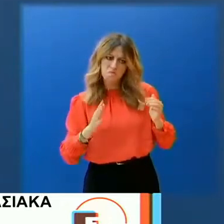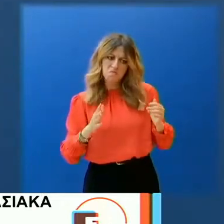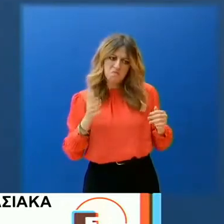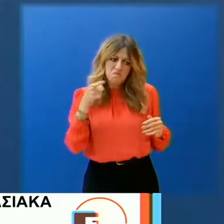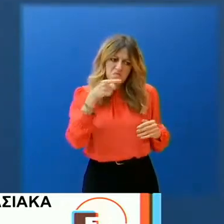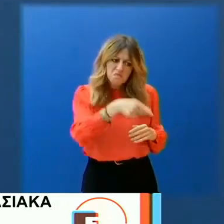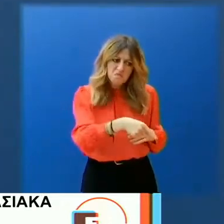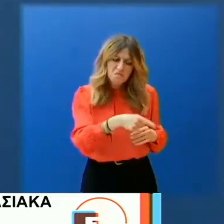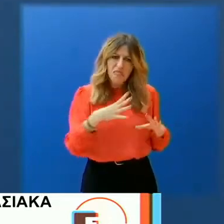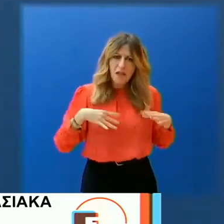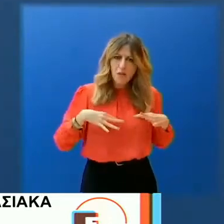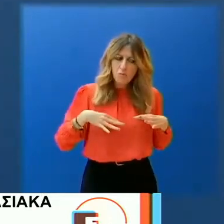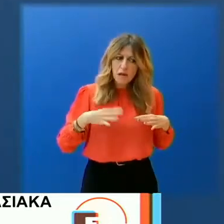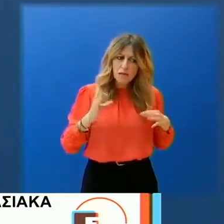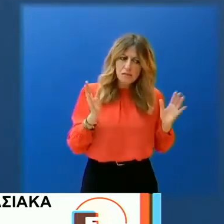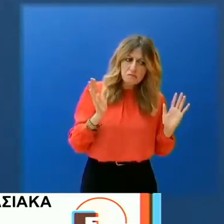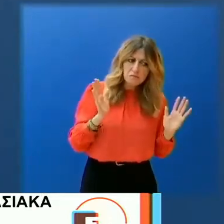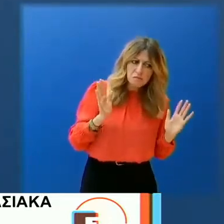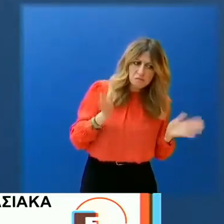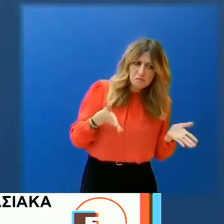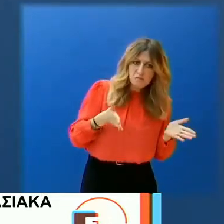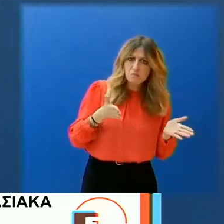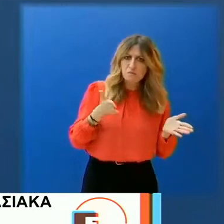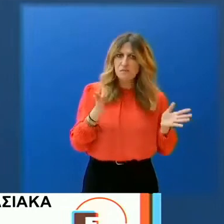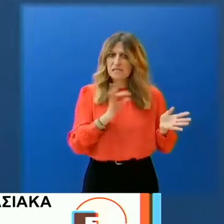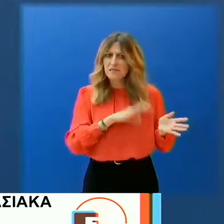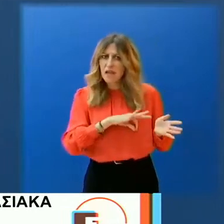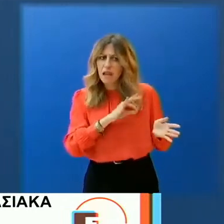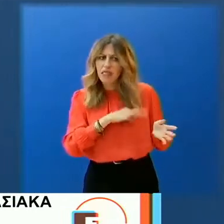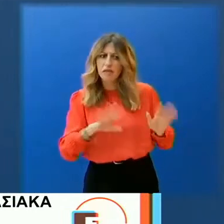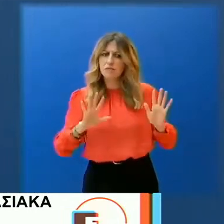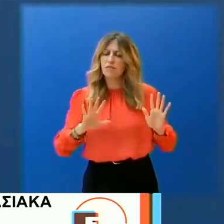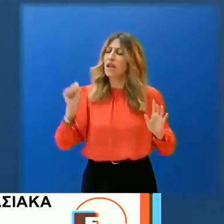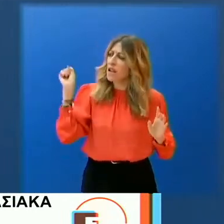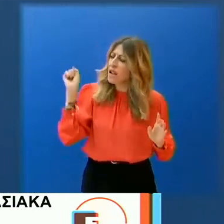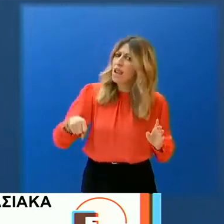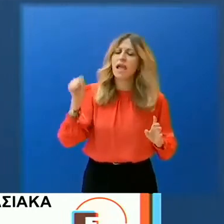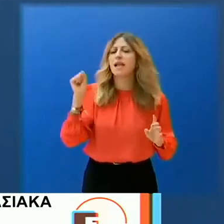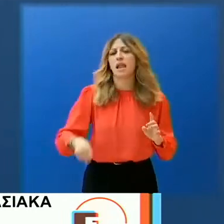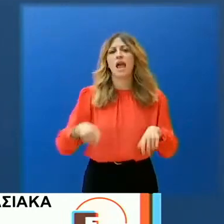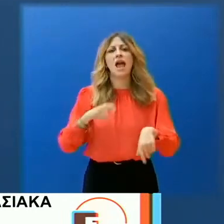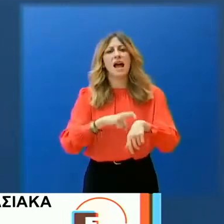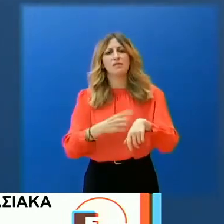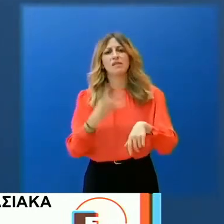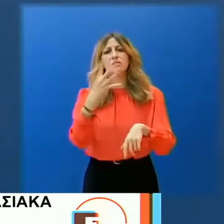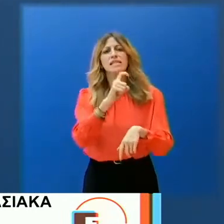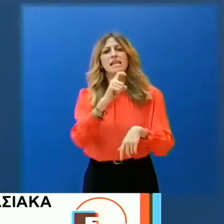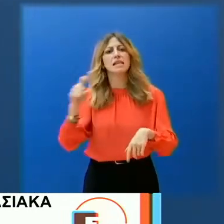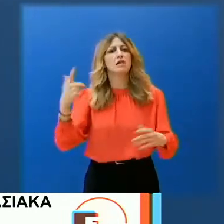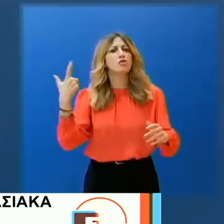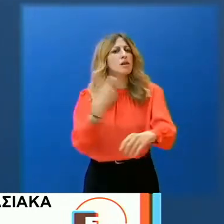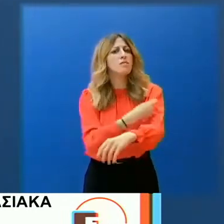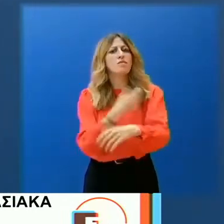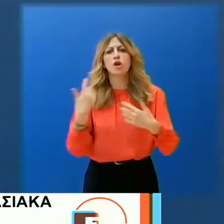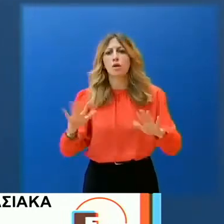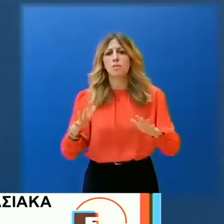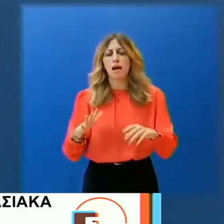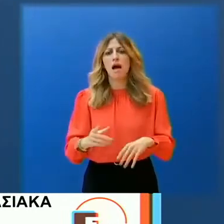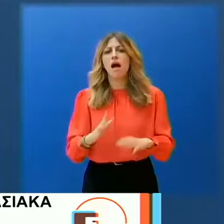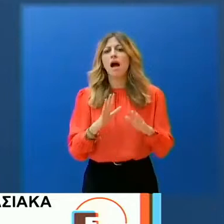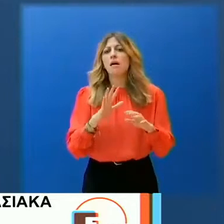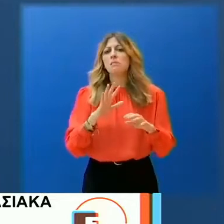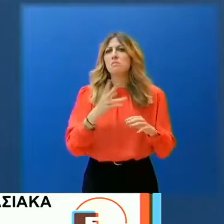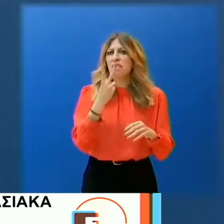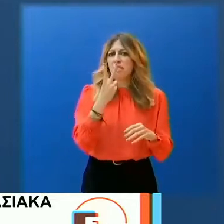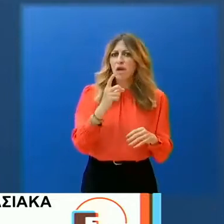4 εκατομμύρια εμβολιασμοί. Έχουν εμβολιαστεί πάνω από 2.610.000 πολίτες με μία δόση και έχουν